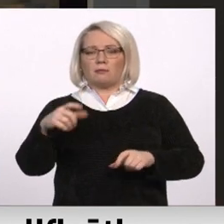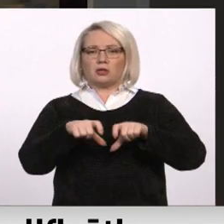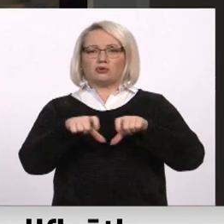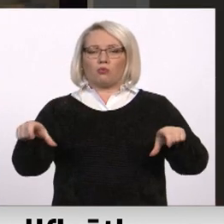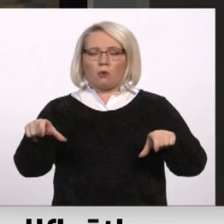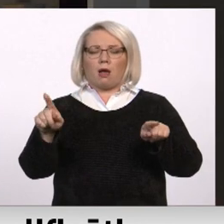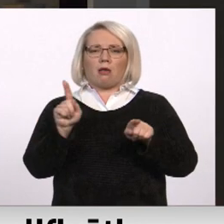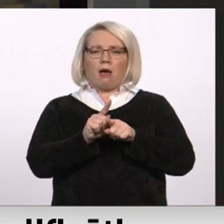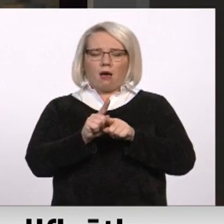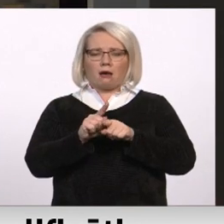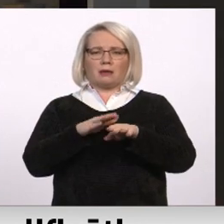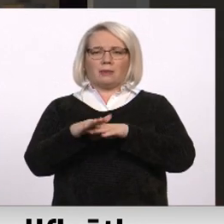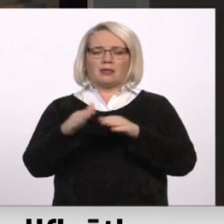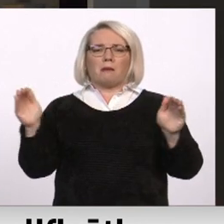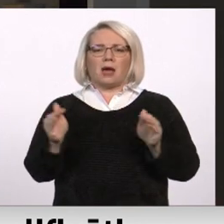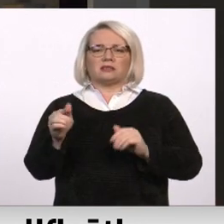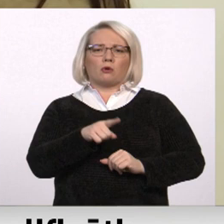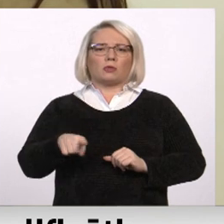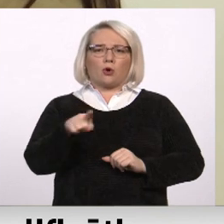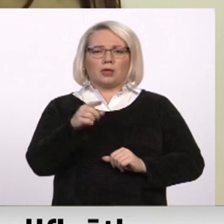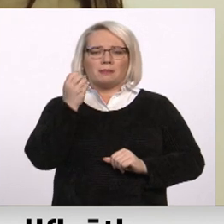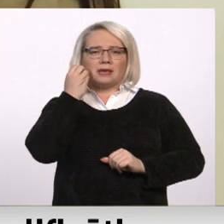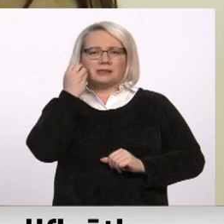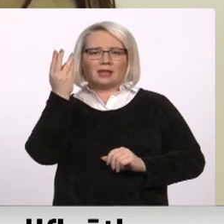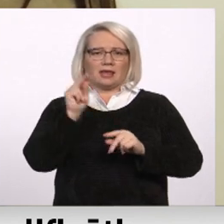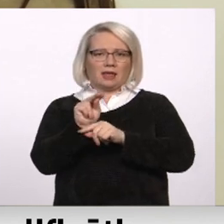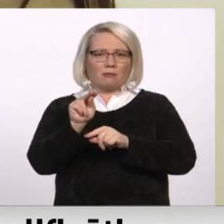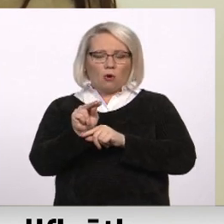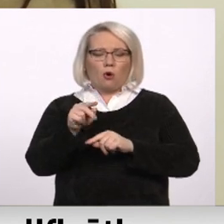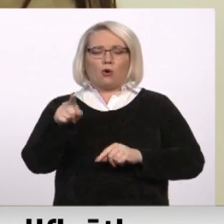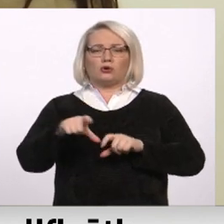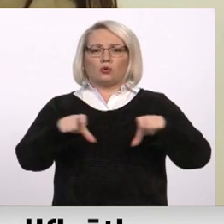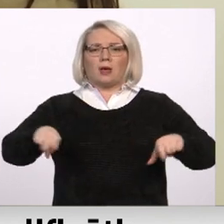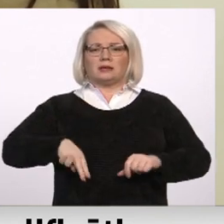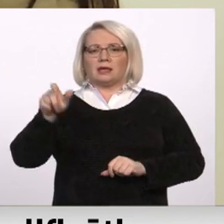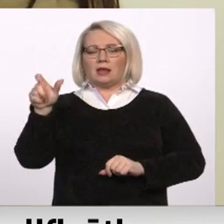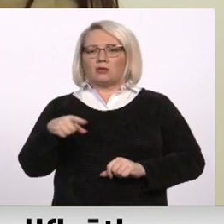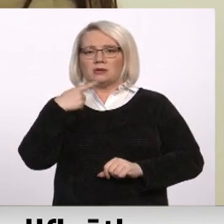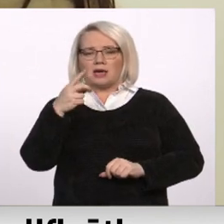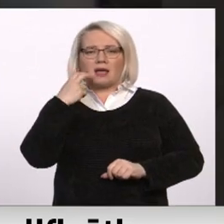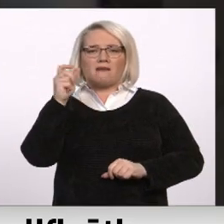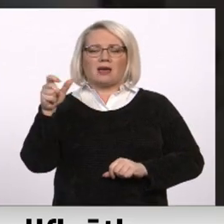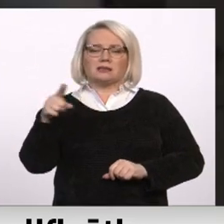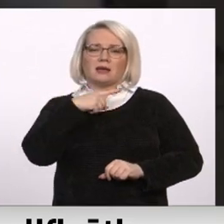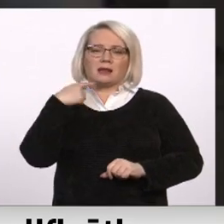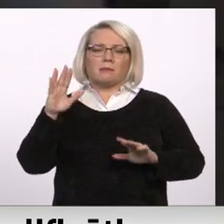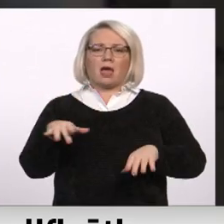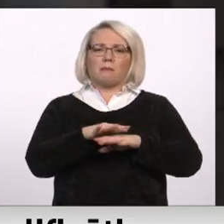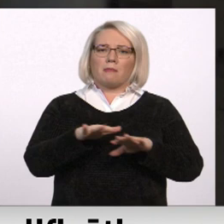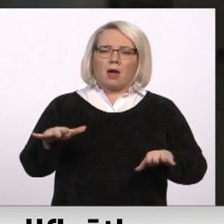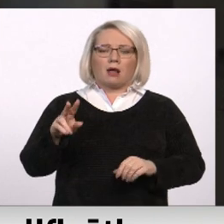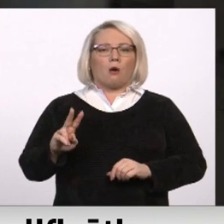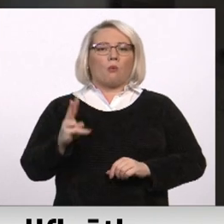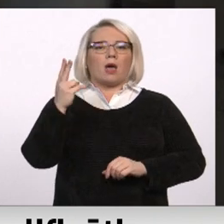arī mazākumu tautību izglītības programmu. Skolas direktori RTV atzīst, ka līdz šim vecāki nereti vēlējušies, lai bērni kā